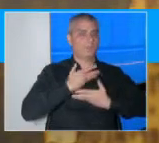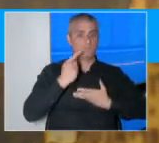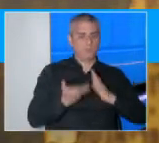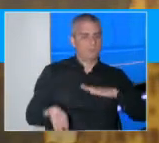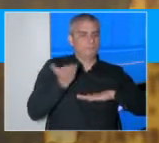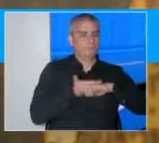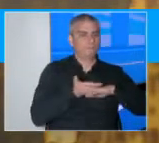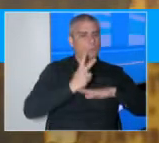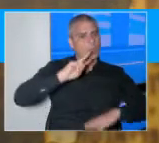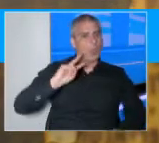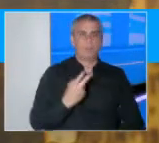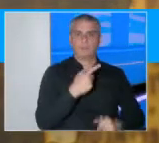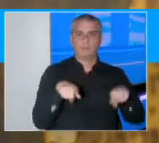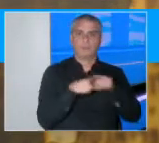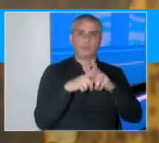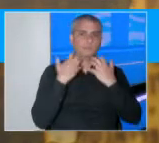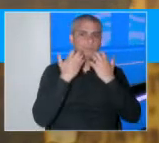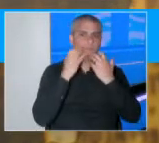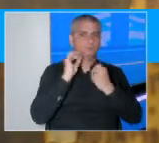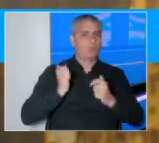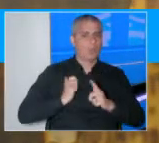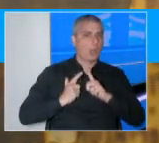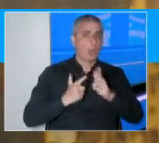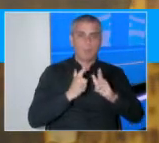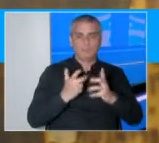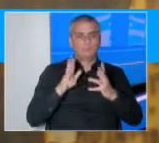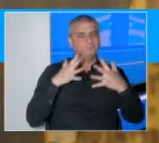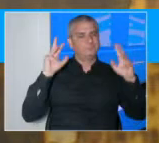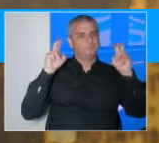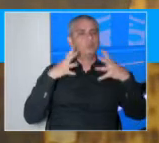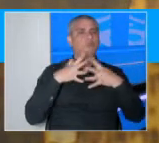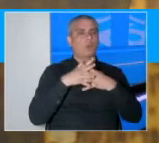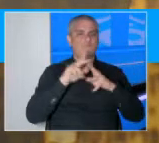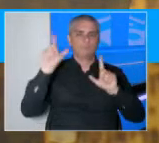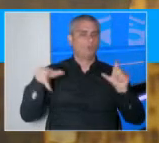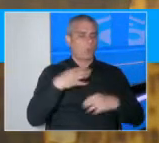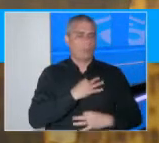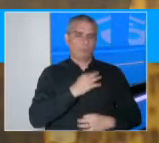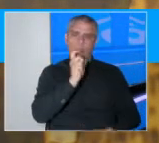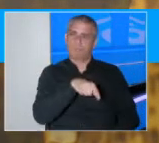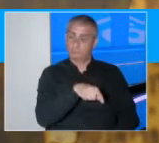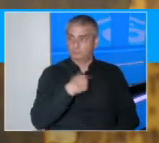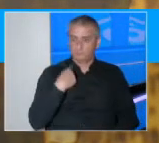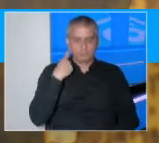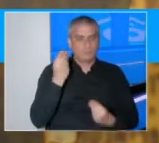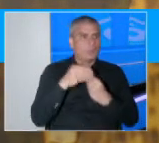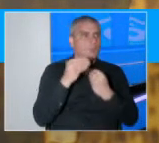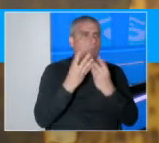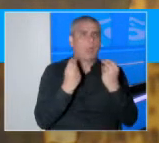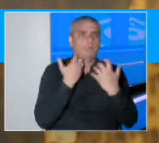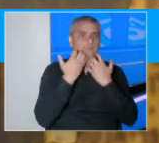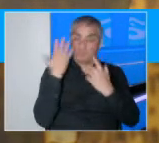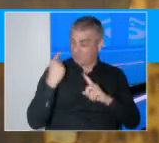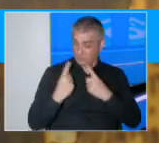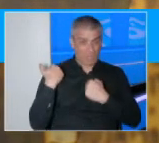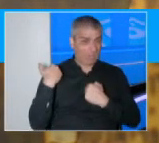מציף שוב ושוב את אותם סיפורים של לוחמים, לוחמים שקופים, צריך לומר, ואנחנו שומעים עוד ועוד סיפורים מאז